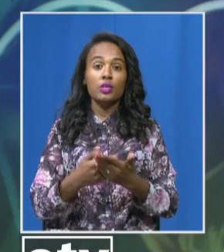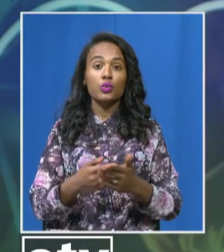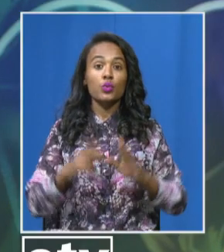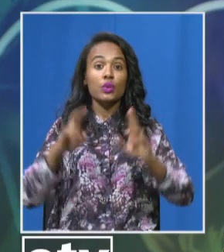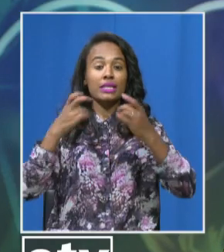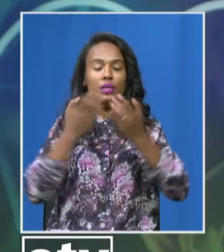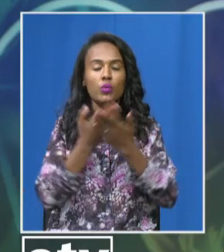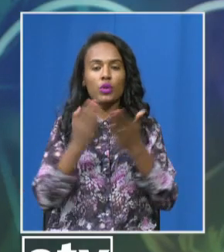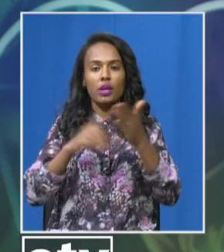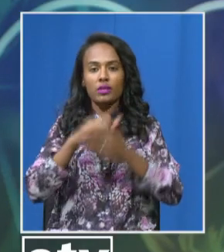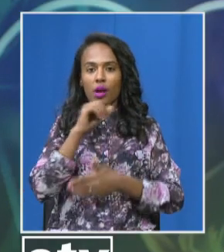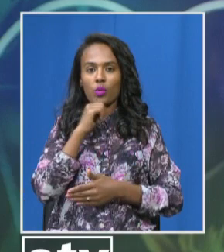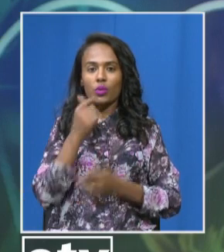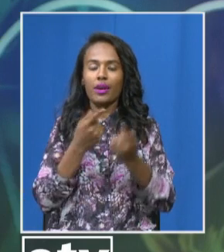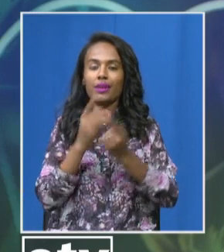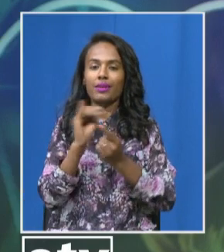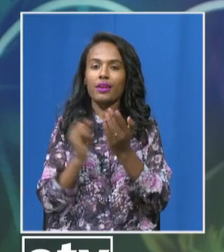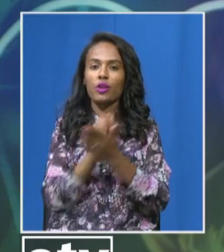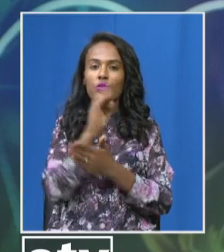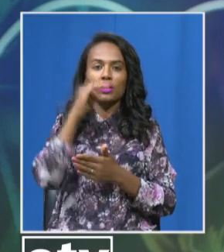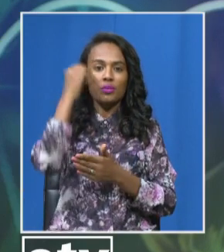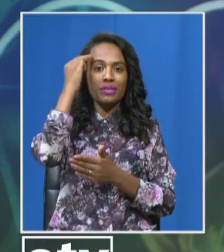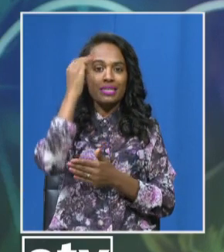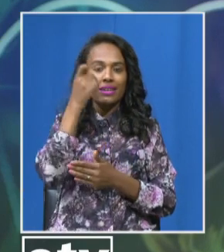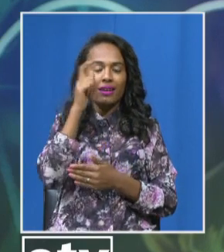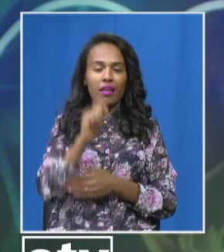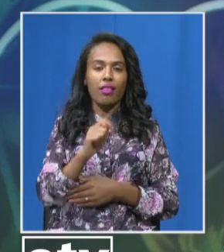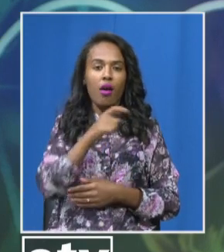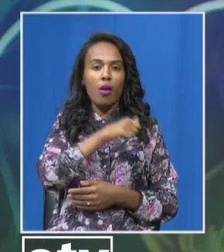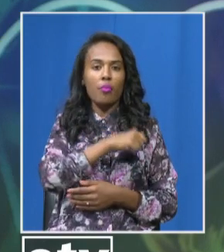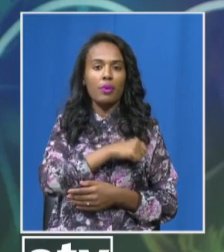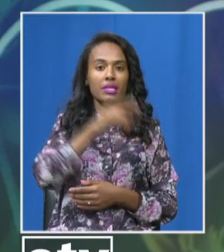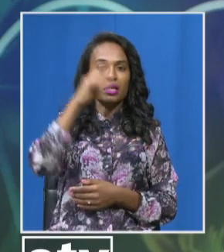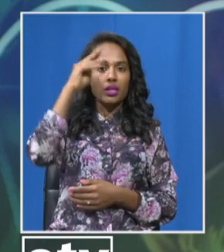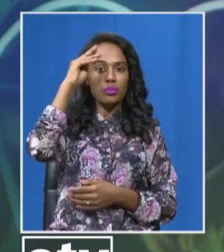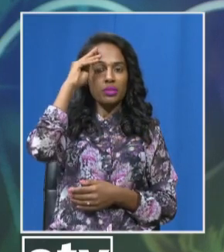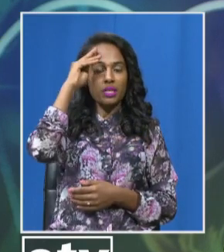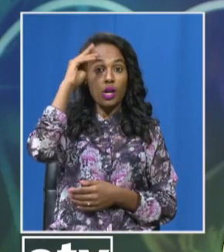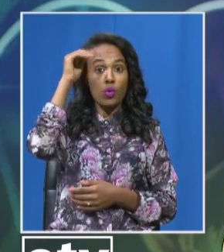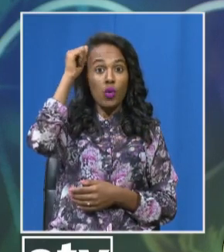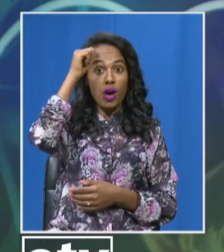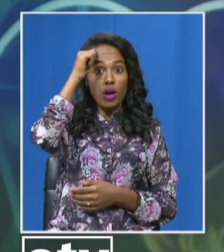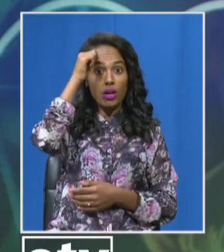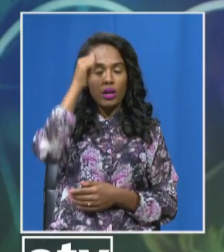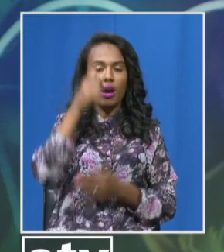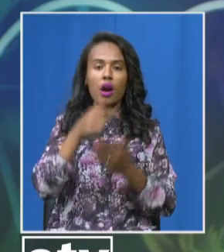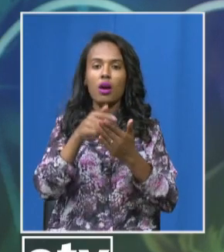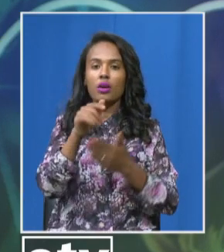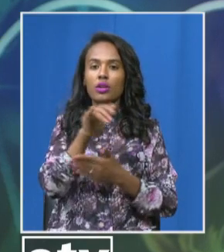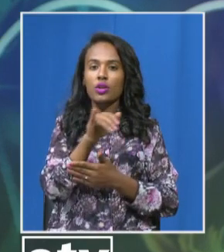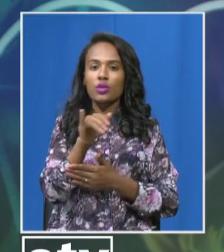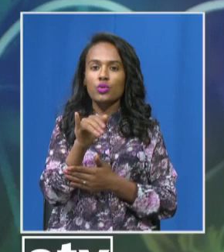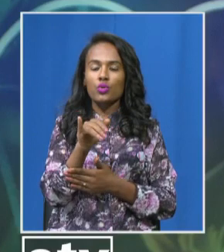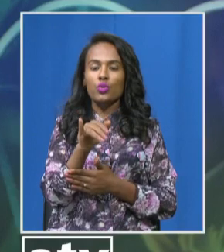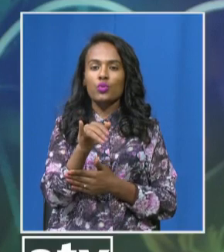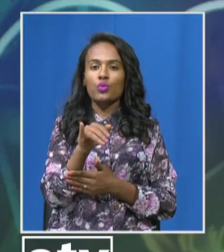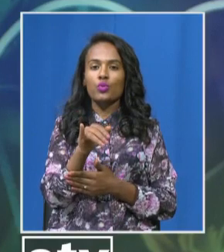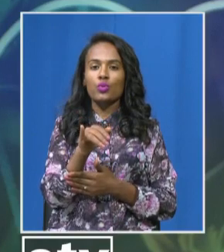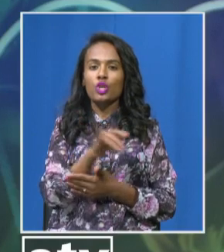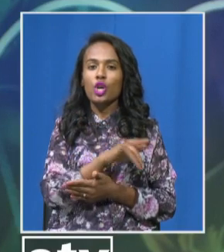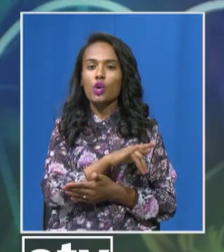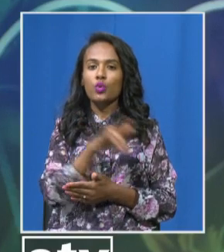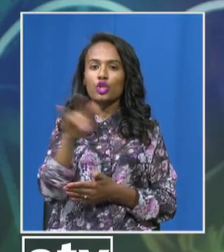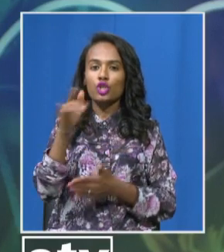ጉዳይ ሳንወጣ የንግድና ኢንዱስትሪ ሚኒስትር ዴኤታ አምባሳደር ምስጋኑ አረጋ እንደዚሁ